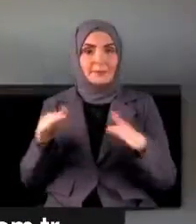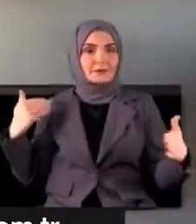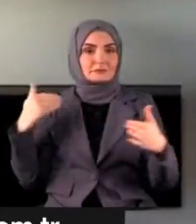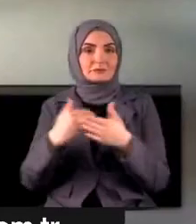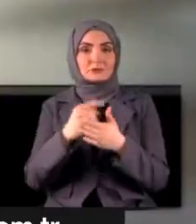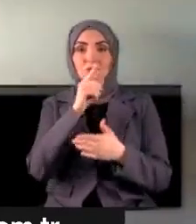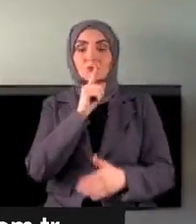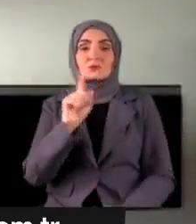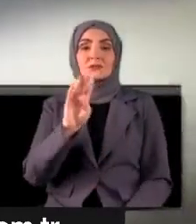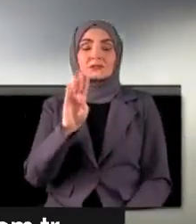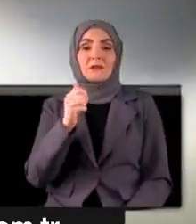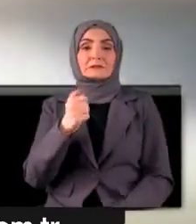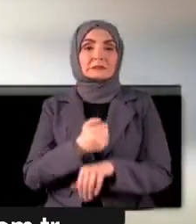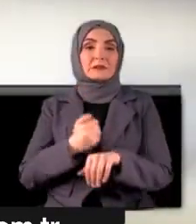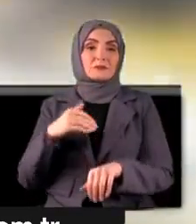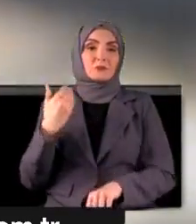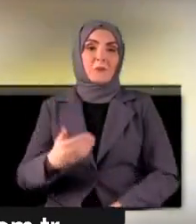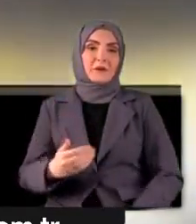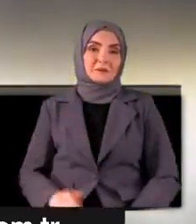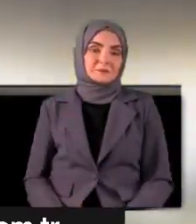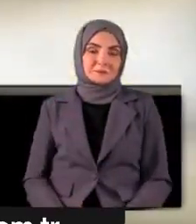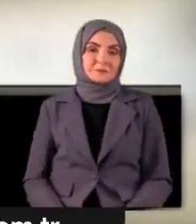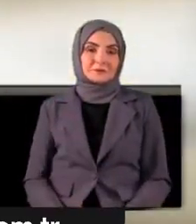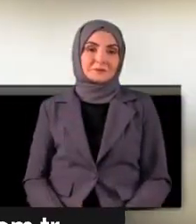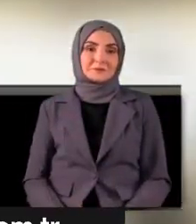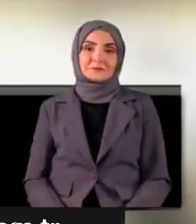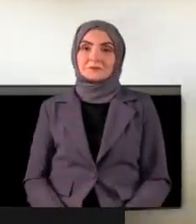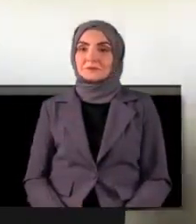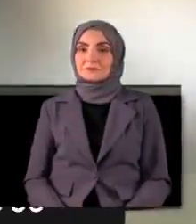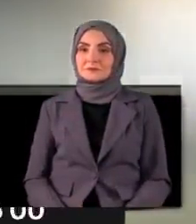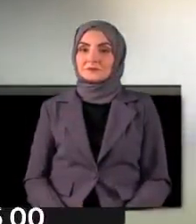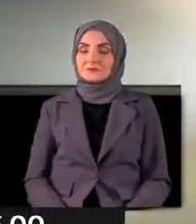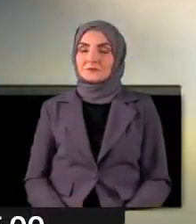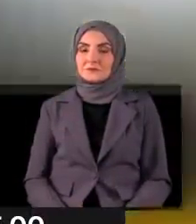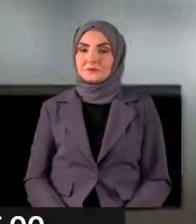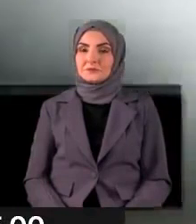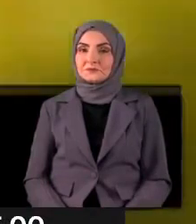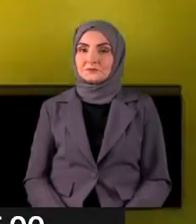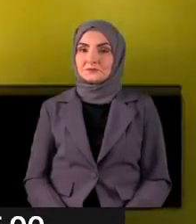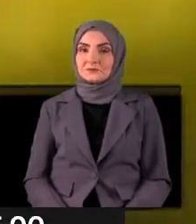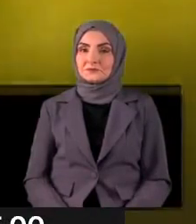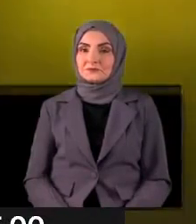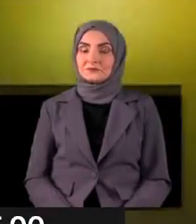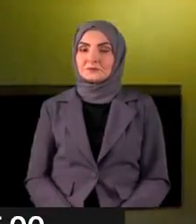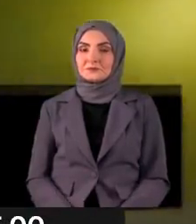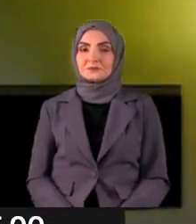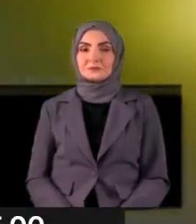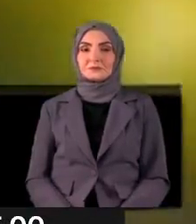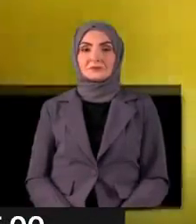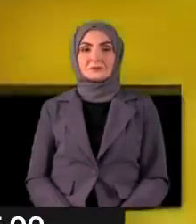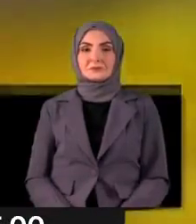geçmişti. Abim burada, abim burada. Amcam. Sağlıkçılar, sağlıkçılar, sağlıkçılar. Sırt tahtası